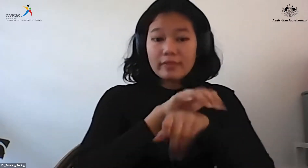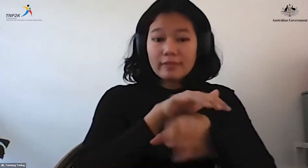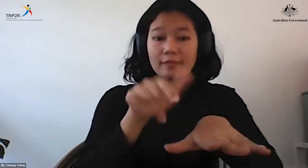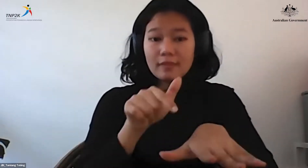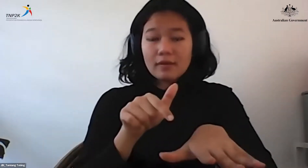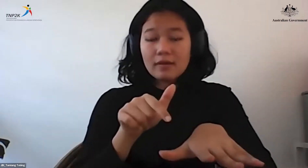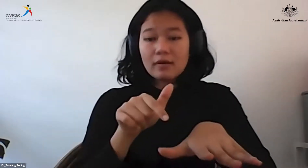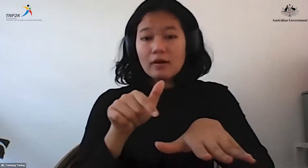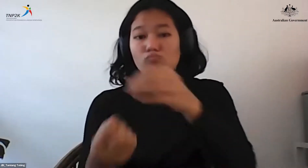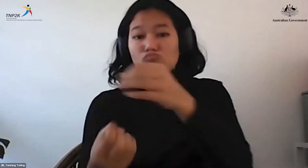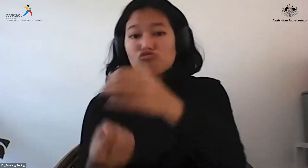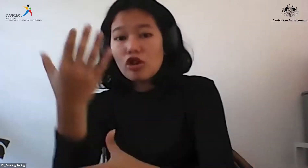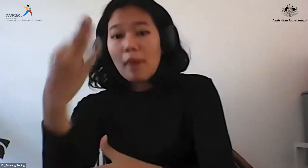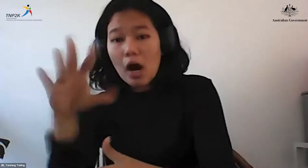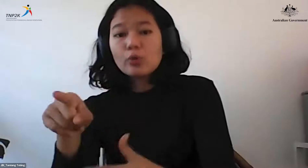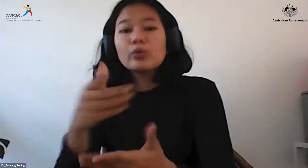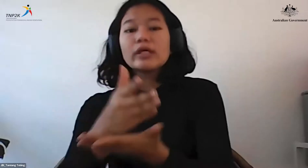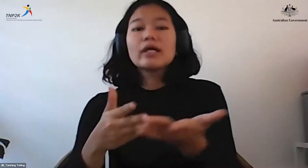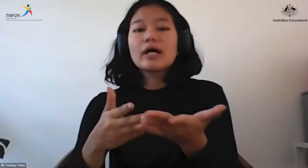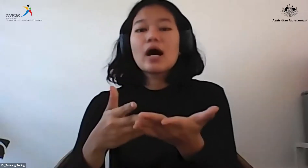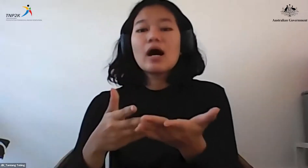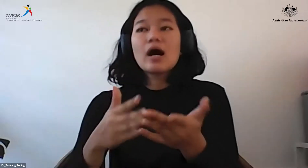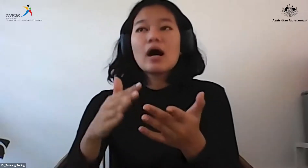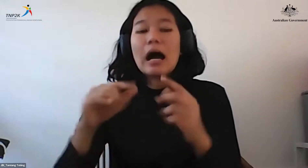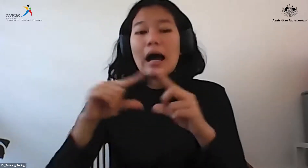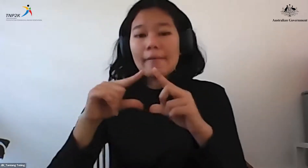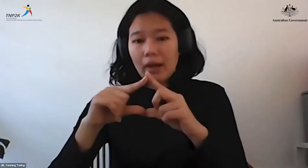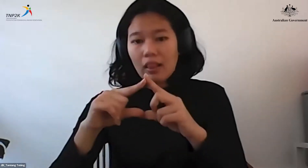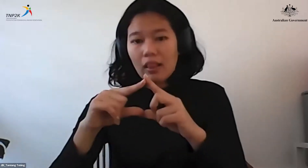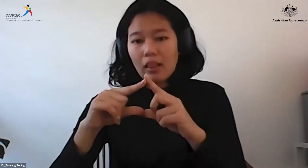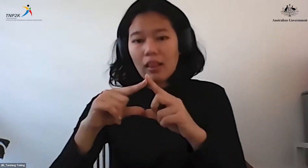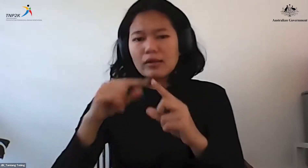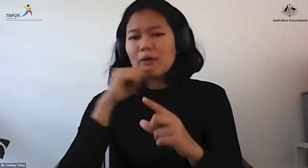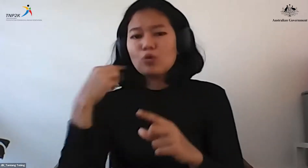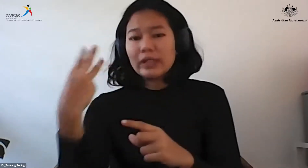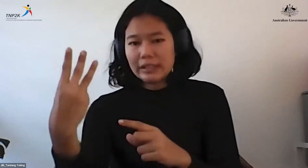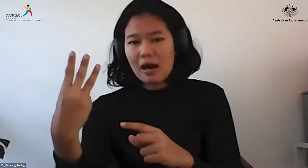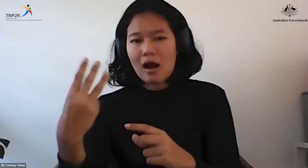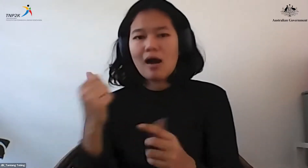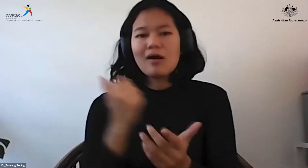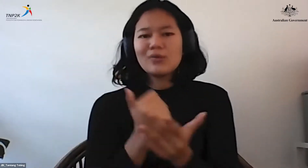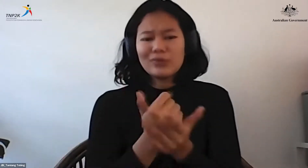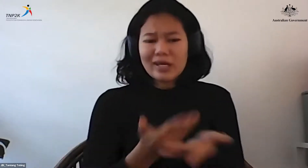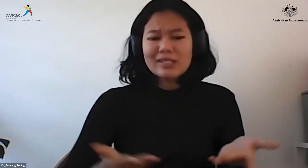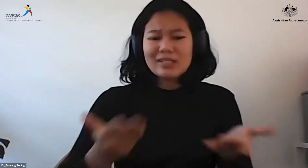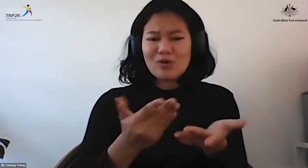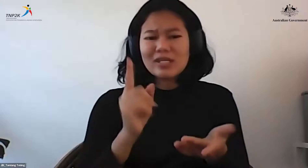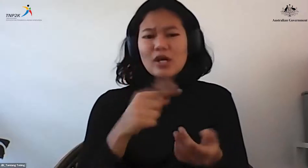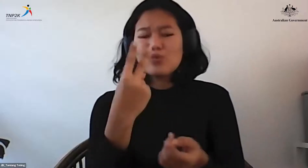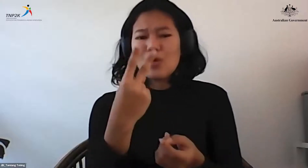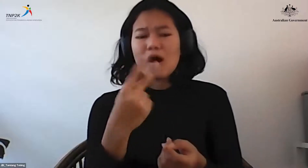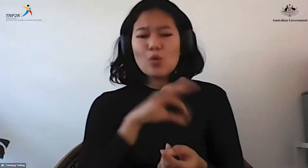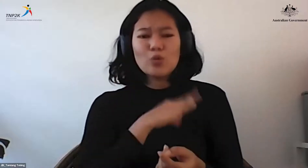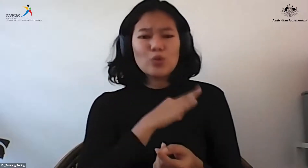muncul di pertengahan atau minggu ketiga April. Nah, jadi ada dua situasi yang agak tidak menguntungkan ya. Jadi terjadi